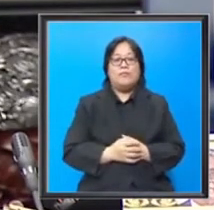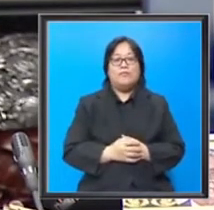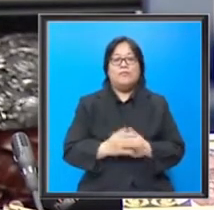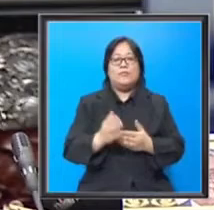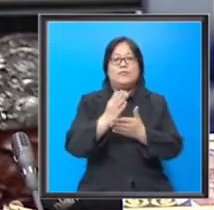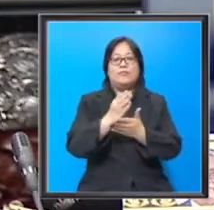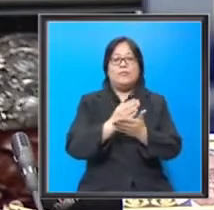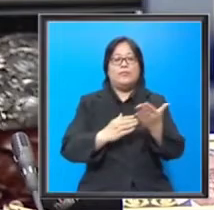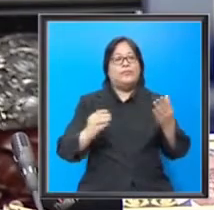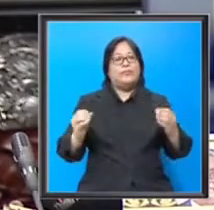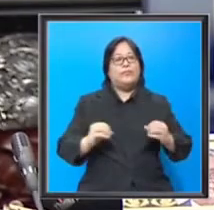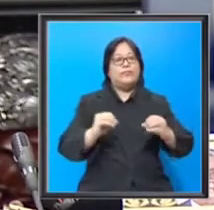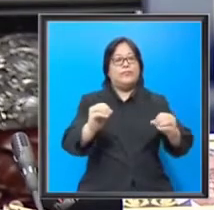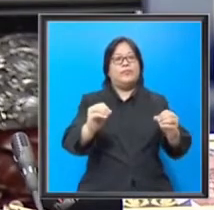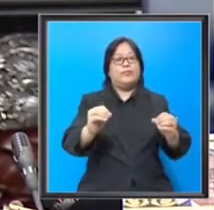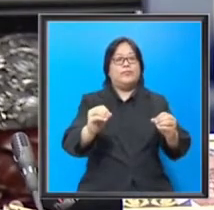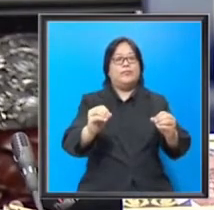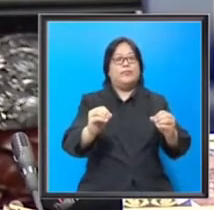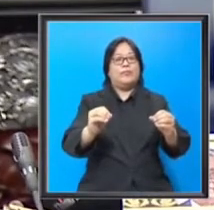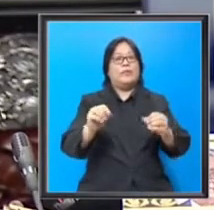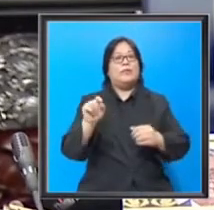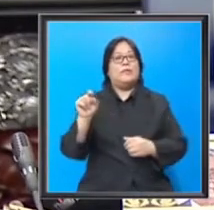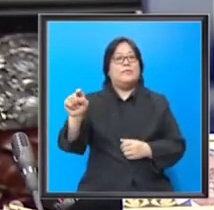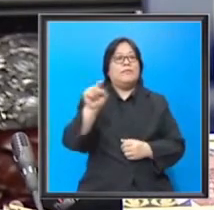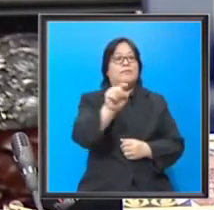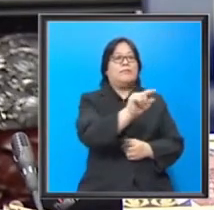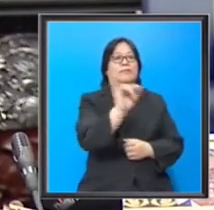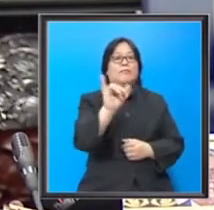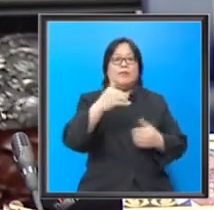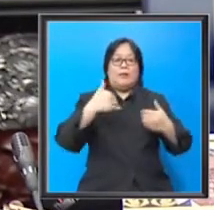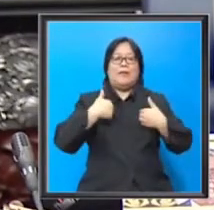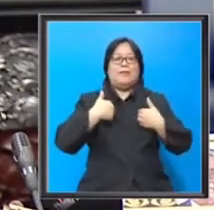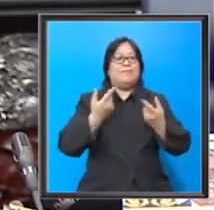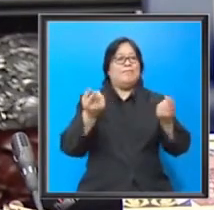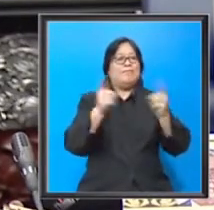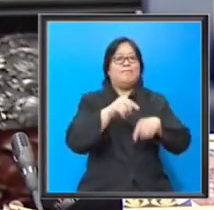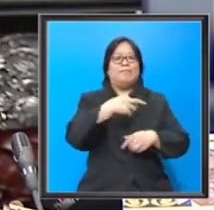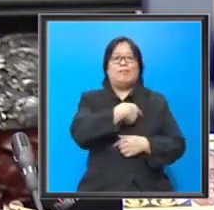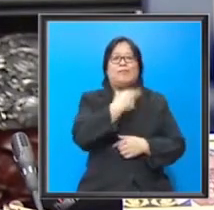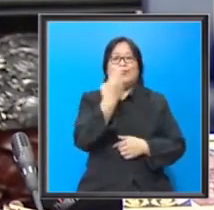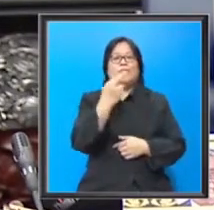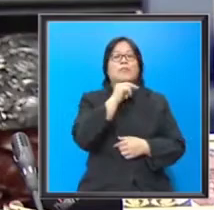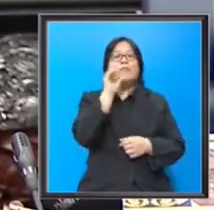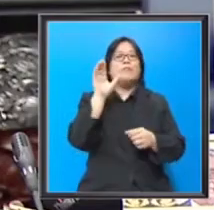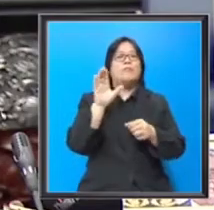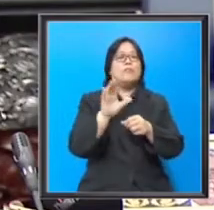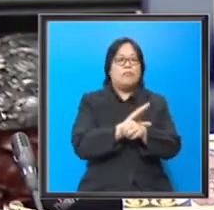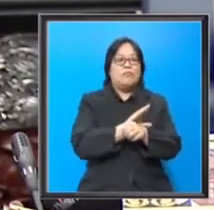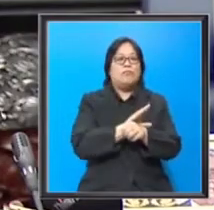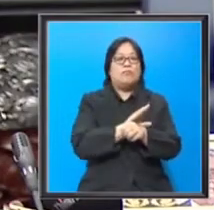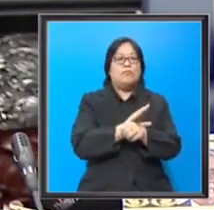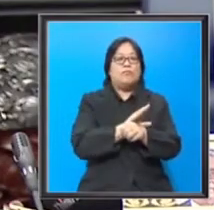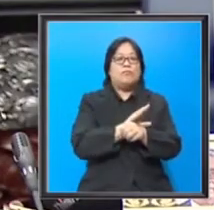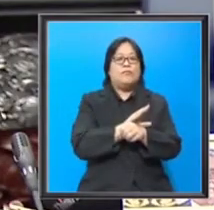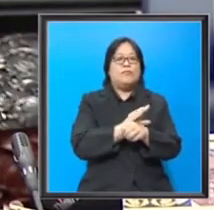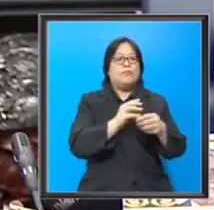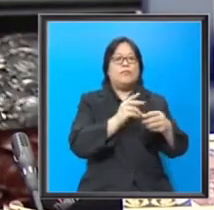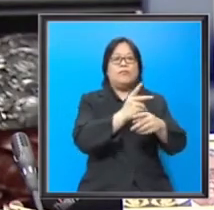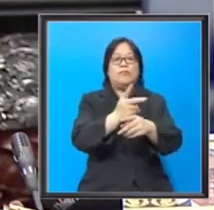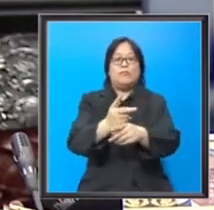PH operated lah pun mereka juga menghadapi kerugian sebenarnya tidak mencukupi untuk